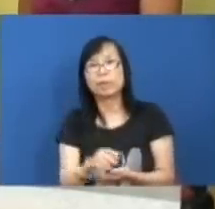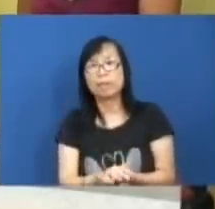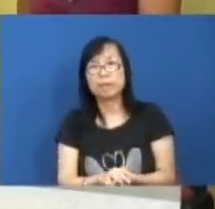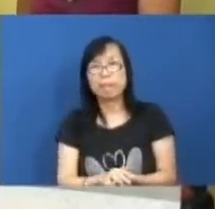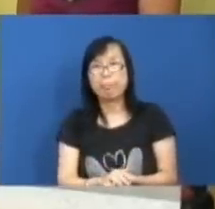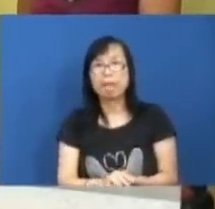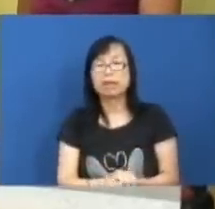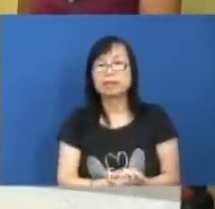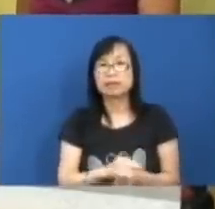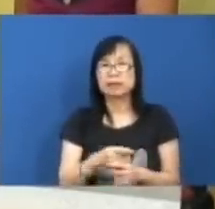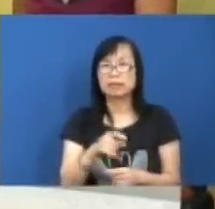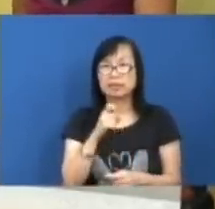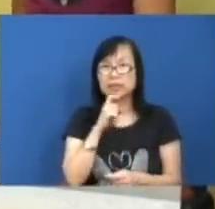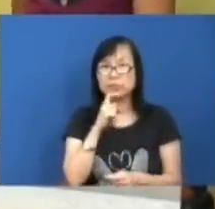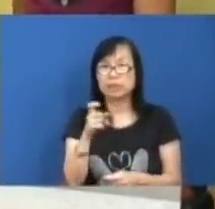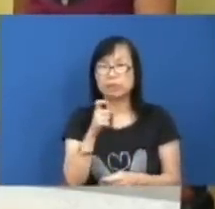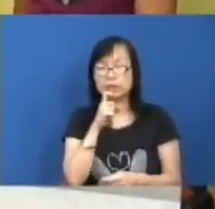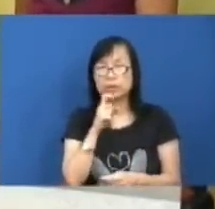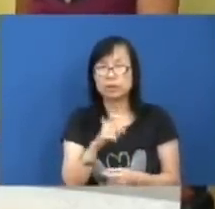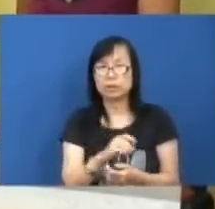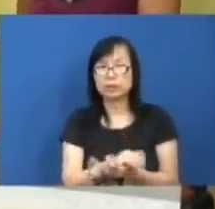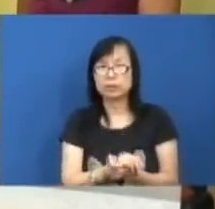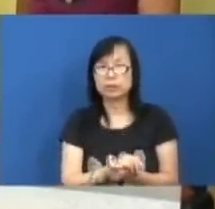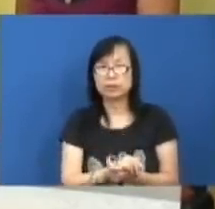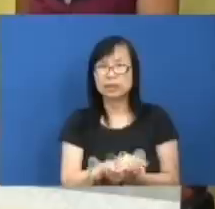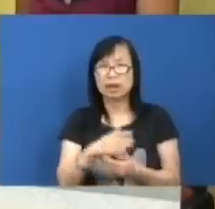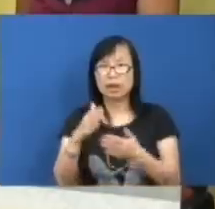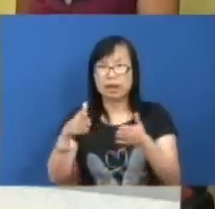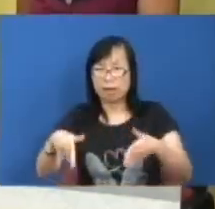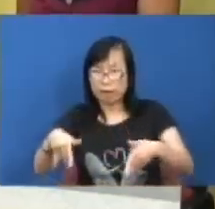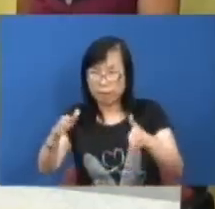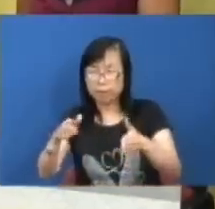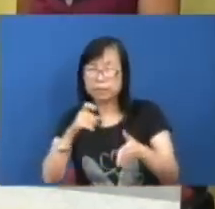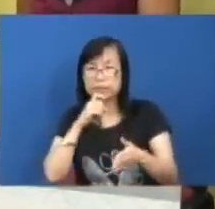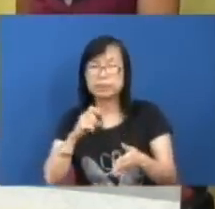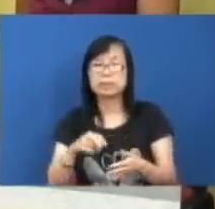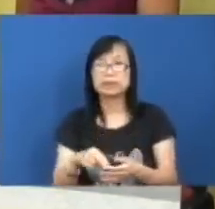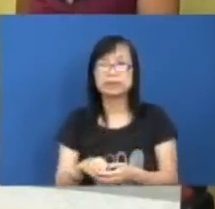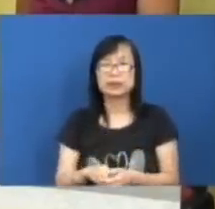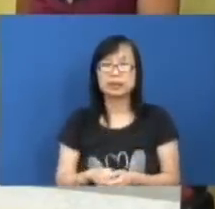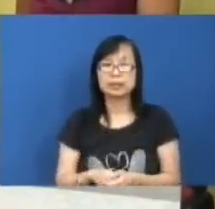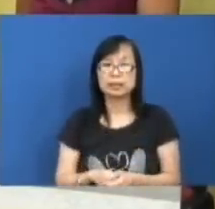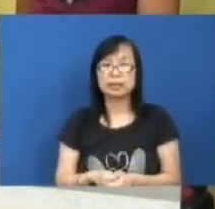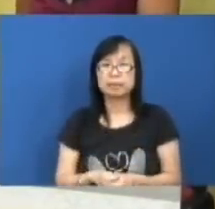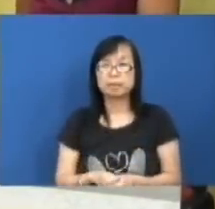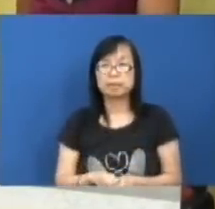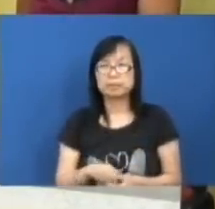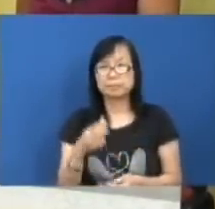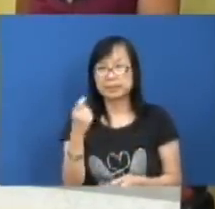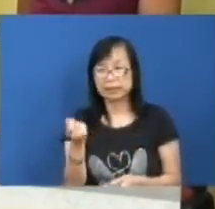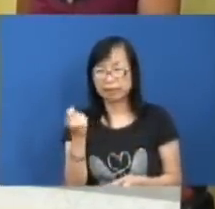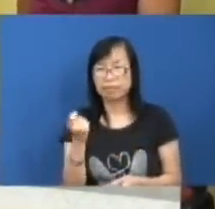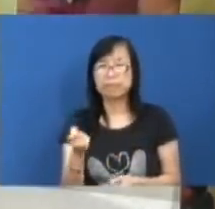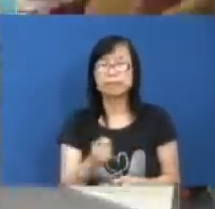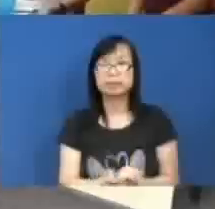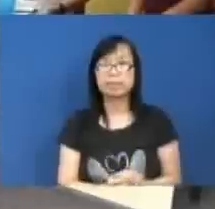水性嘅面漆嘅，其實都有一個咁嘅組合。不過而家坊間行緊嘅一啲系統咧，都會比較簡化啲，因為